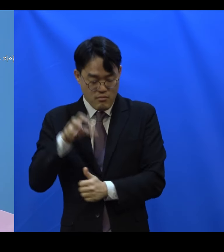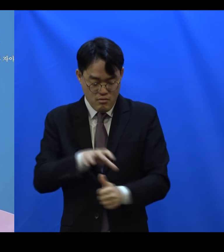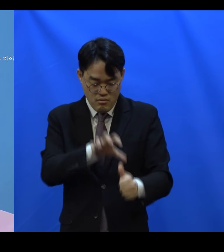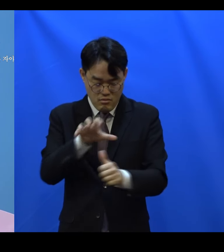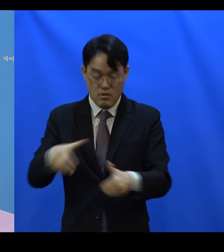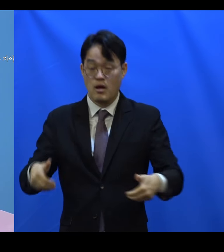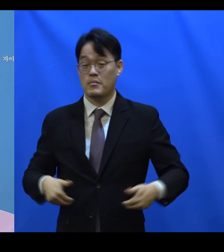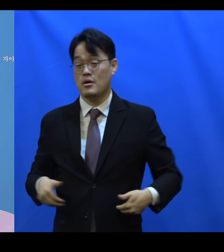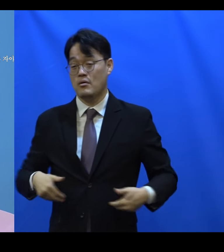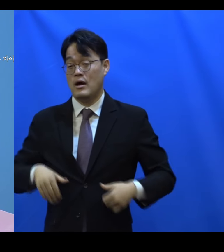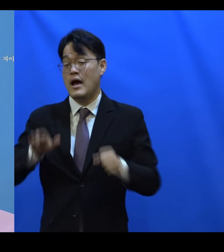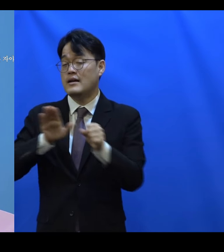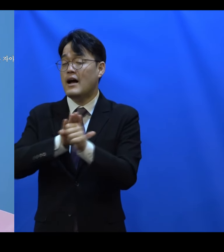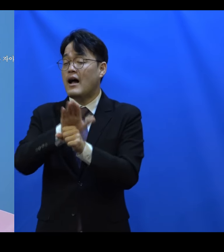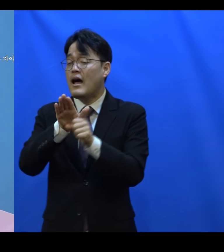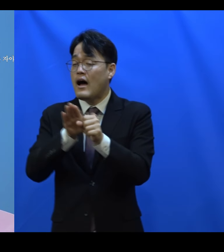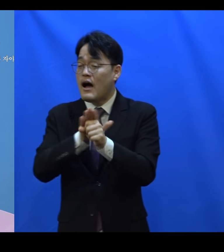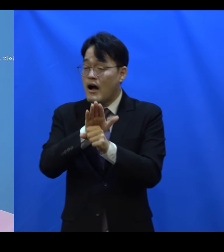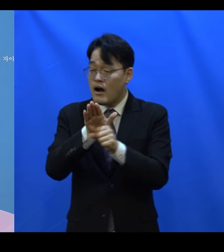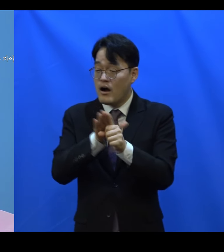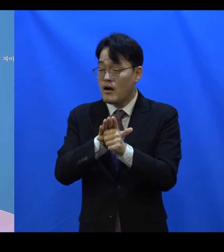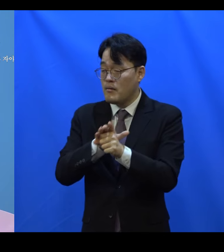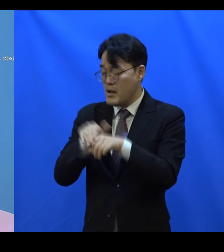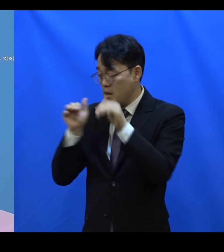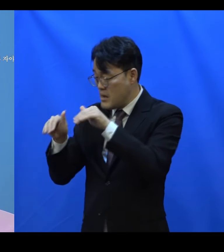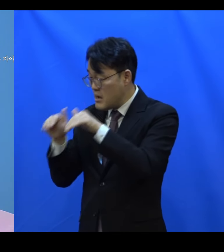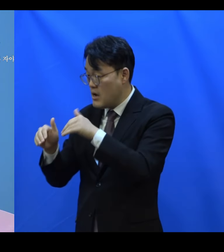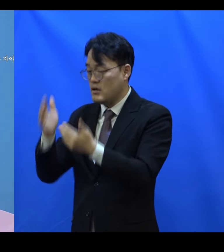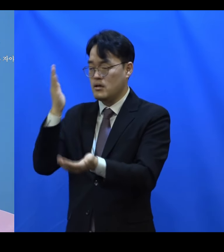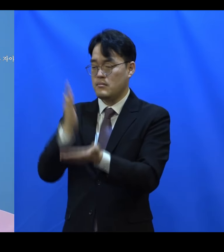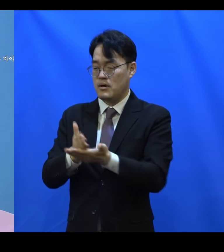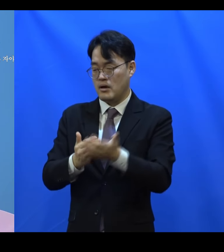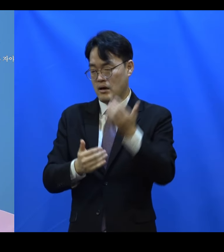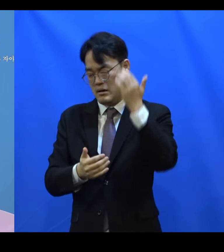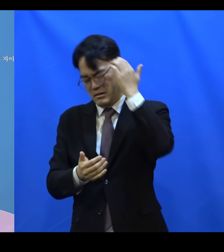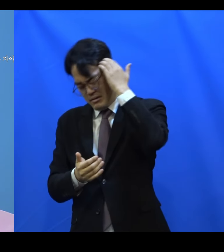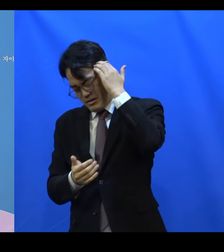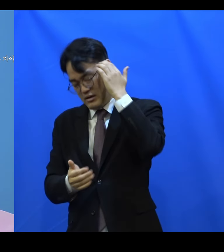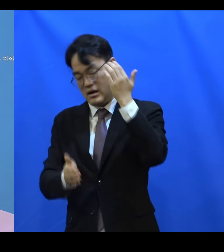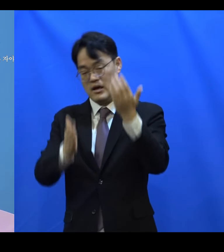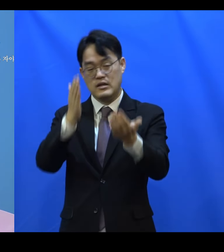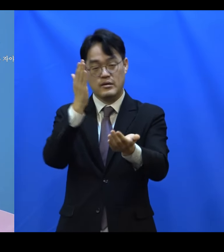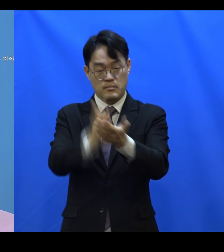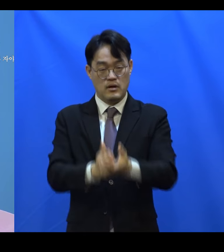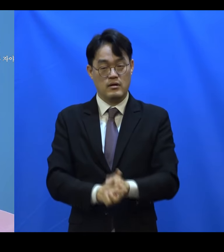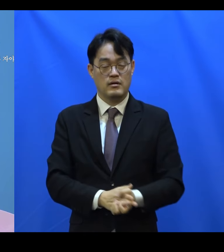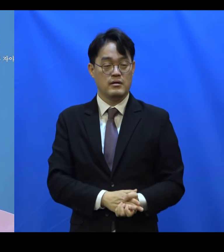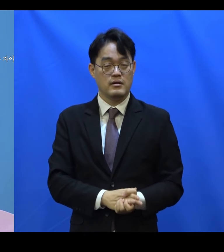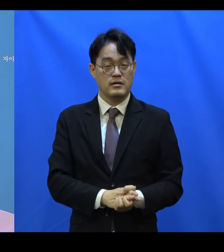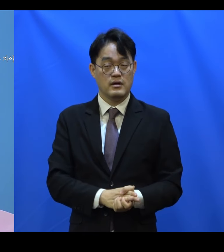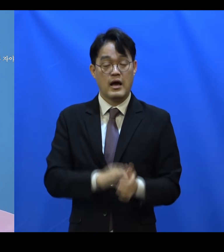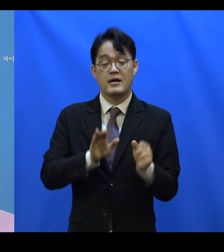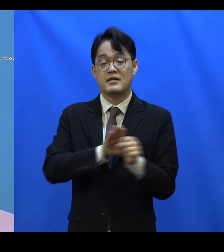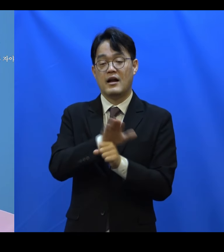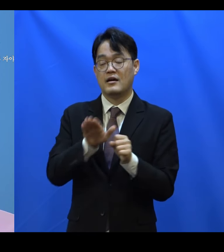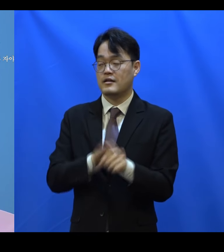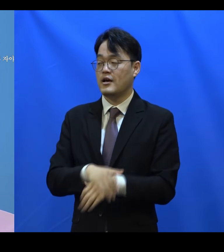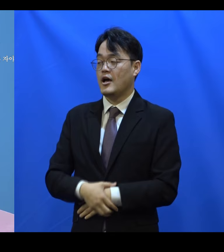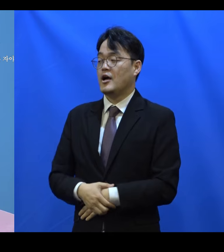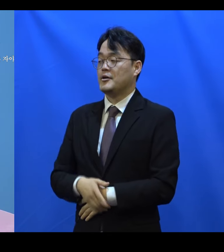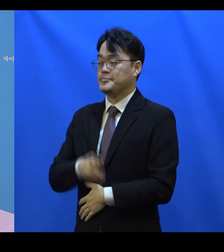사랑한다면 깨우지 말라. 방해하지 말라. 조용히 자라나게 하라. 여러분, 사랑은 잠잠히 기다려주는